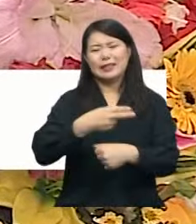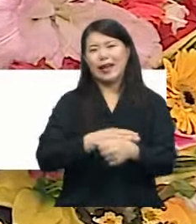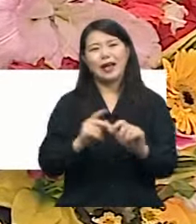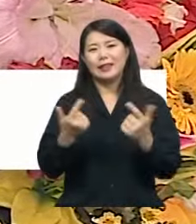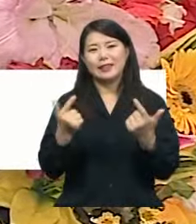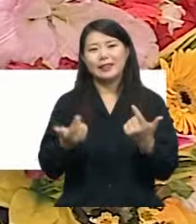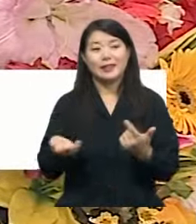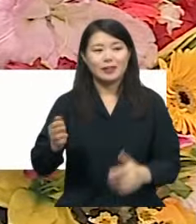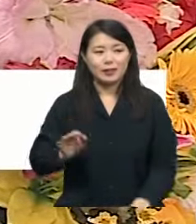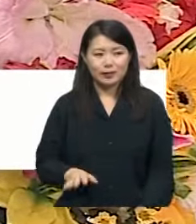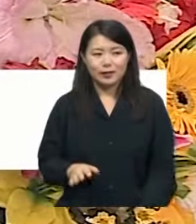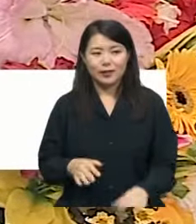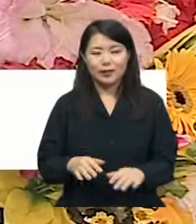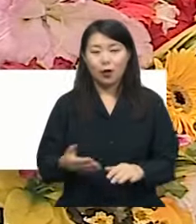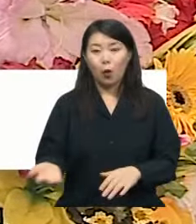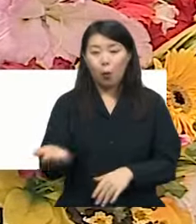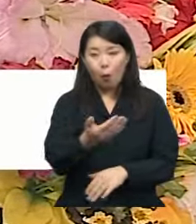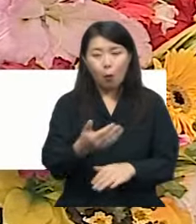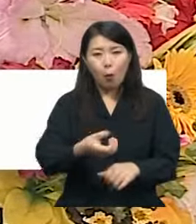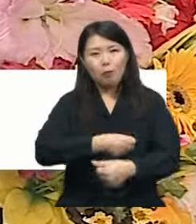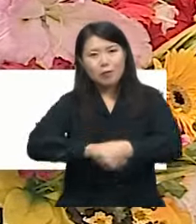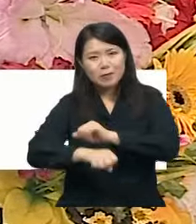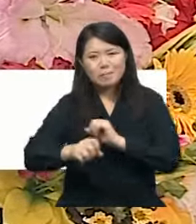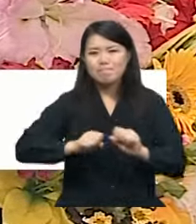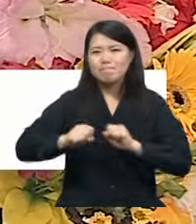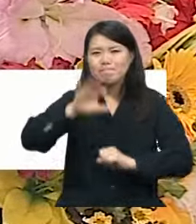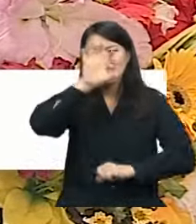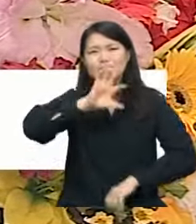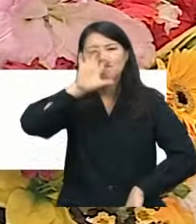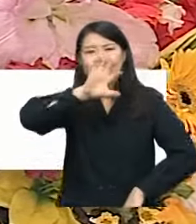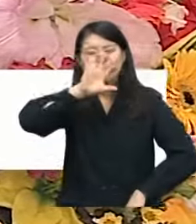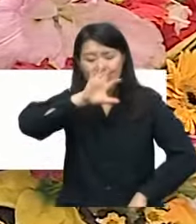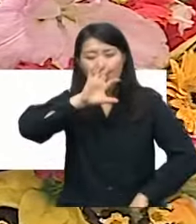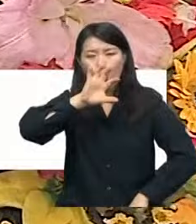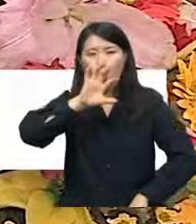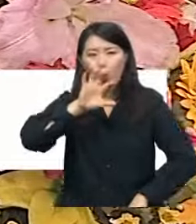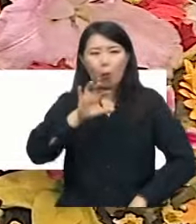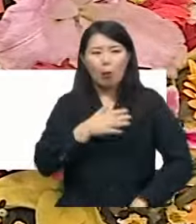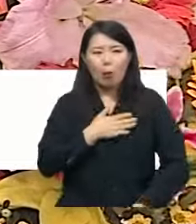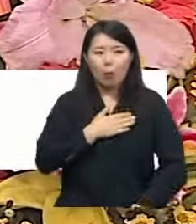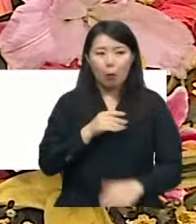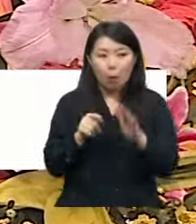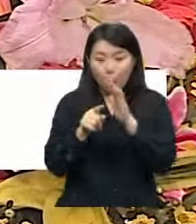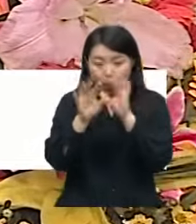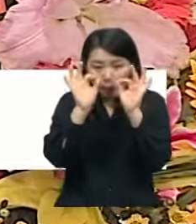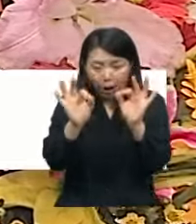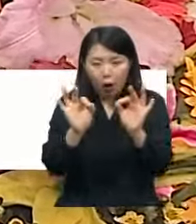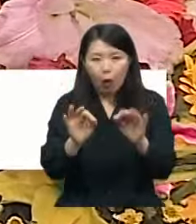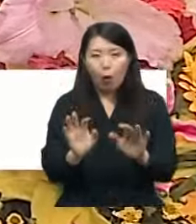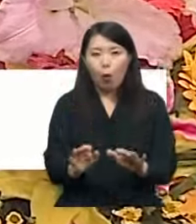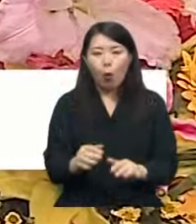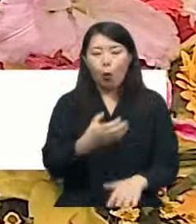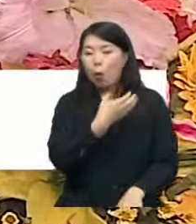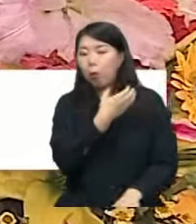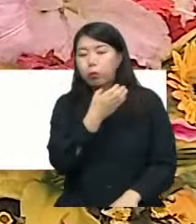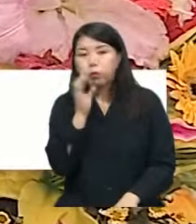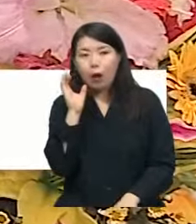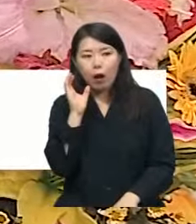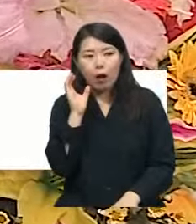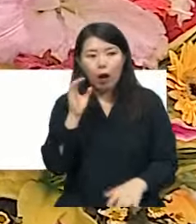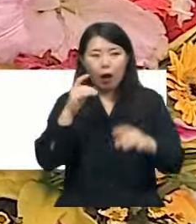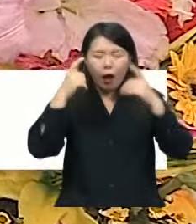또 그분들이 적극적으로 정열적으로 또 연습을 하시더라고요. 제가 경로당에 찾아가 보면은 이분들은